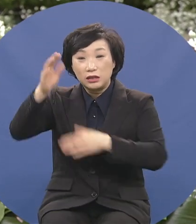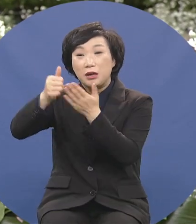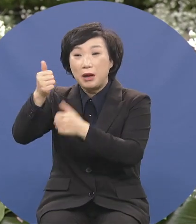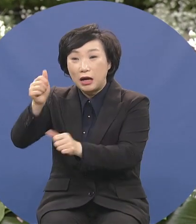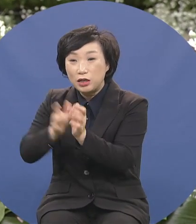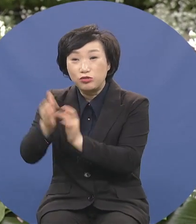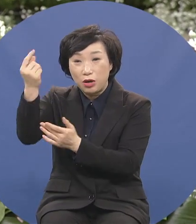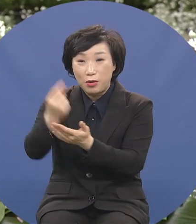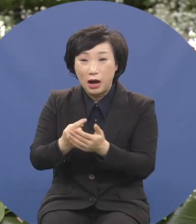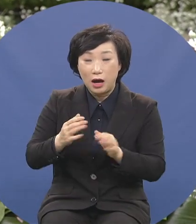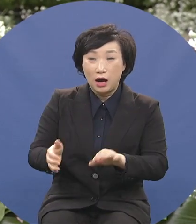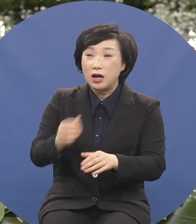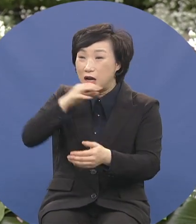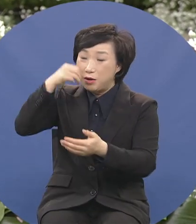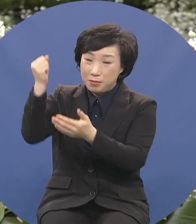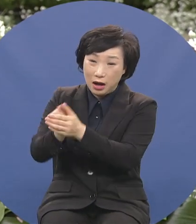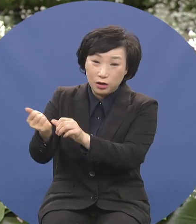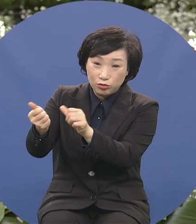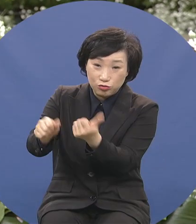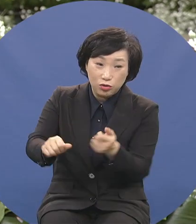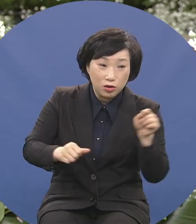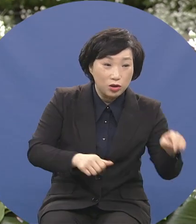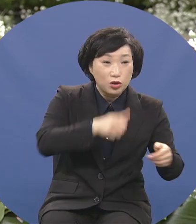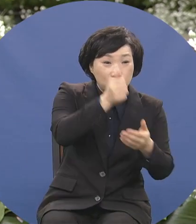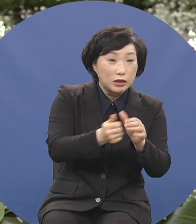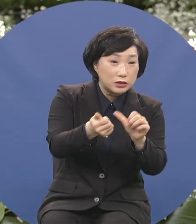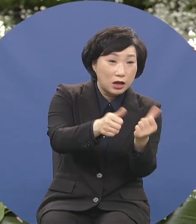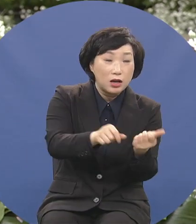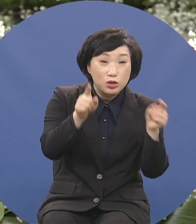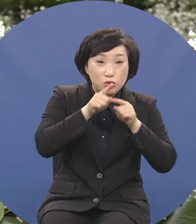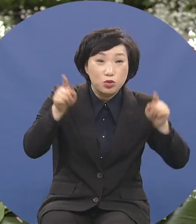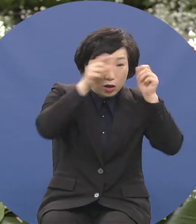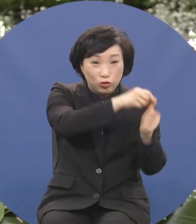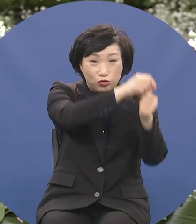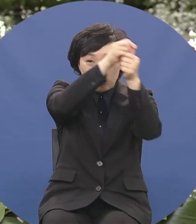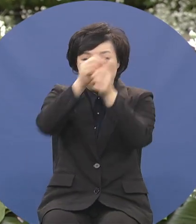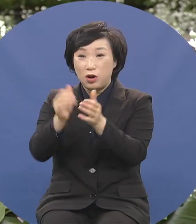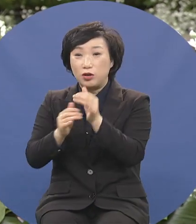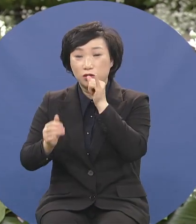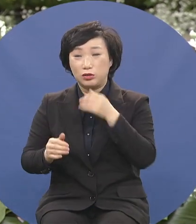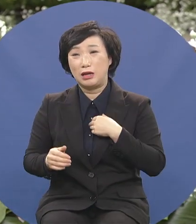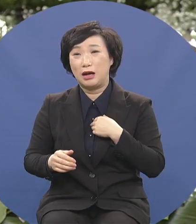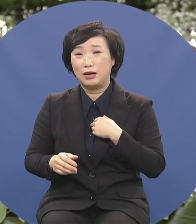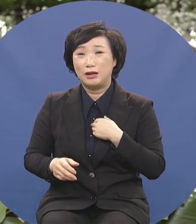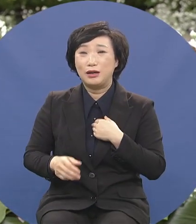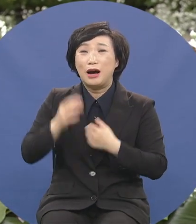죽어도 나를 죄와 사무가 지옥에서 구원했기에 이 은혜 앞에 절대 핑계할 수